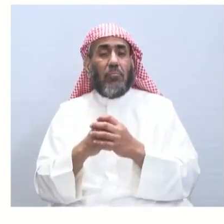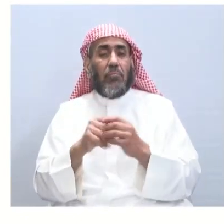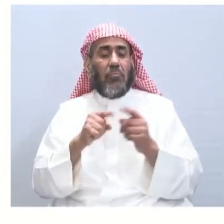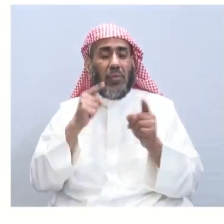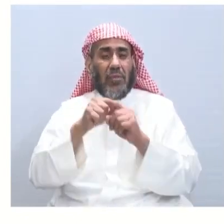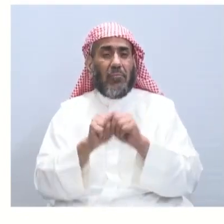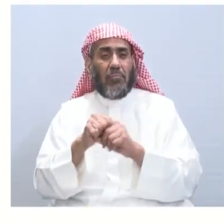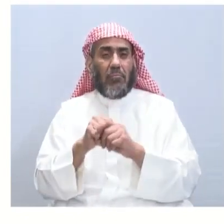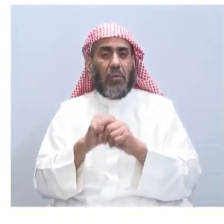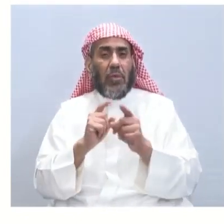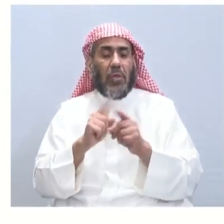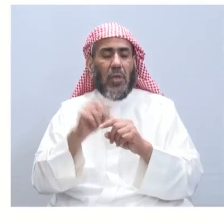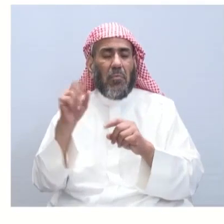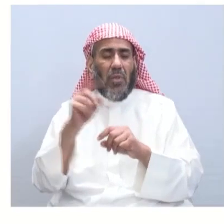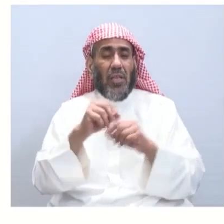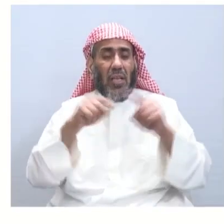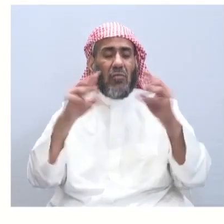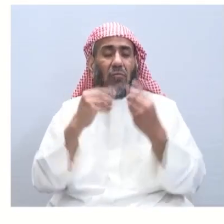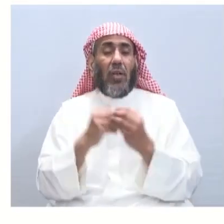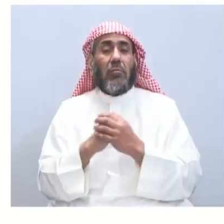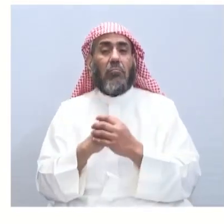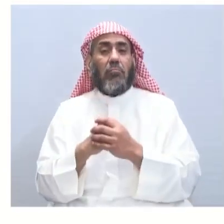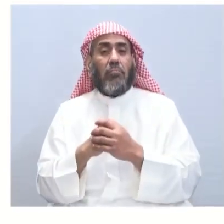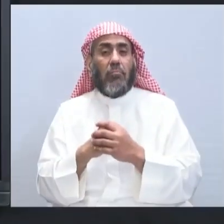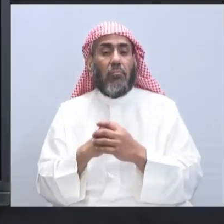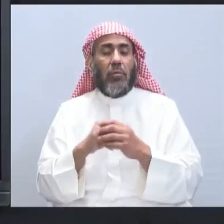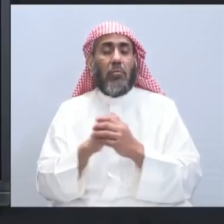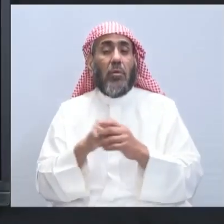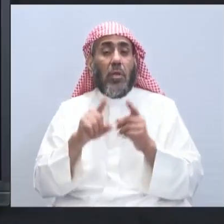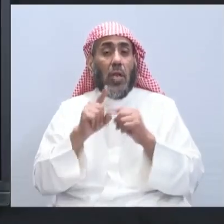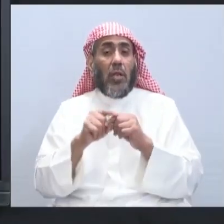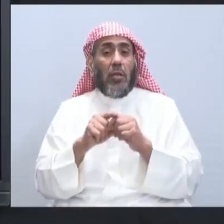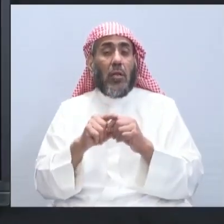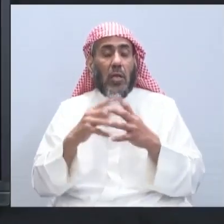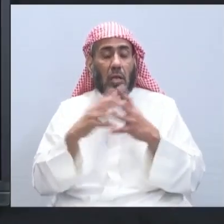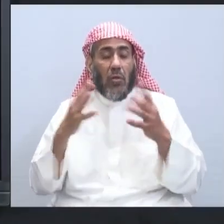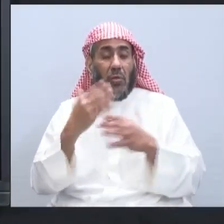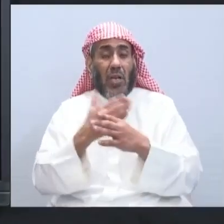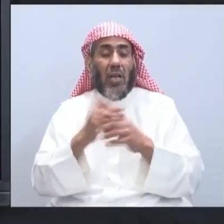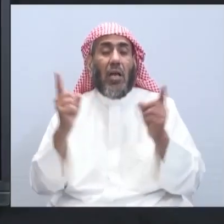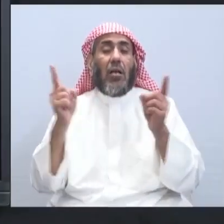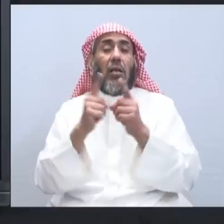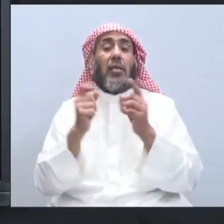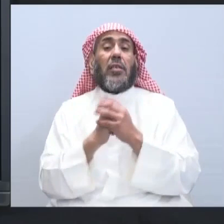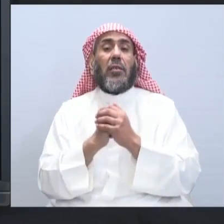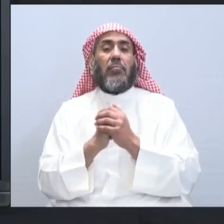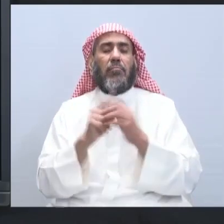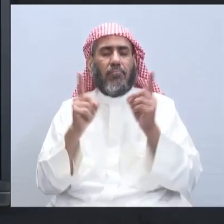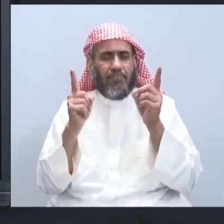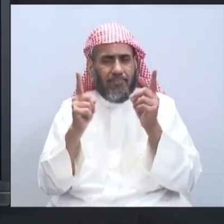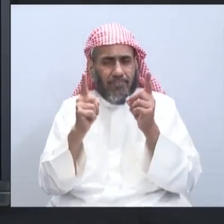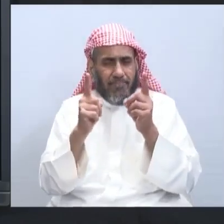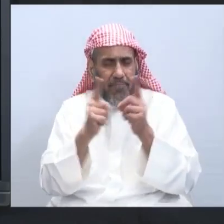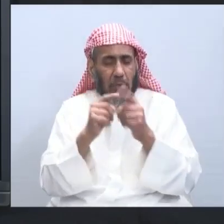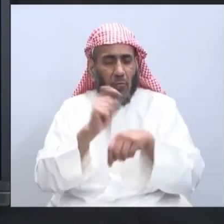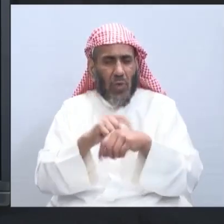تصل تصل الى بضعه اسطر فقط يعني اسطر معينه للذلك كثرات لانها قصيره يستطيع الكاتب ان يكتبها